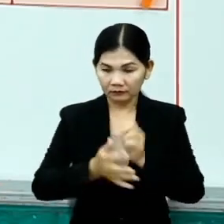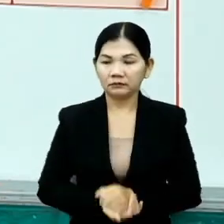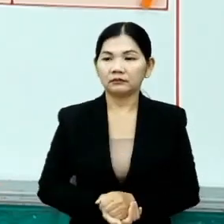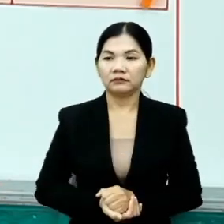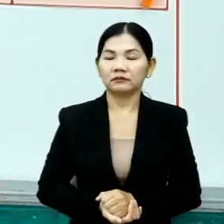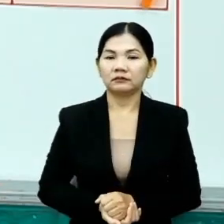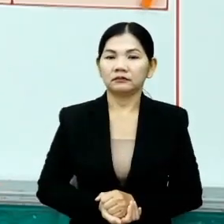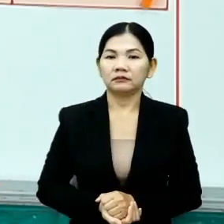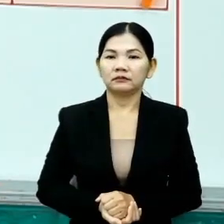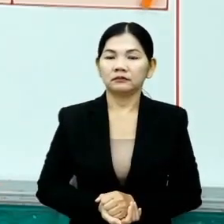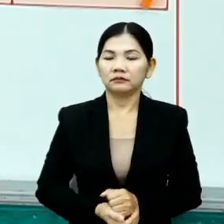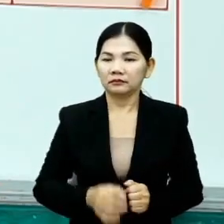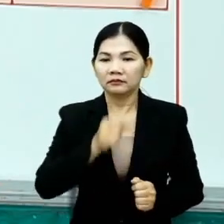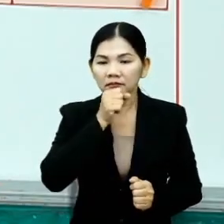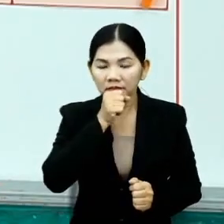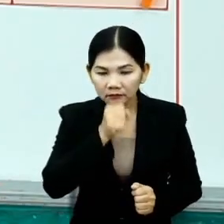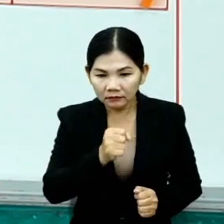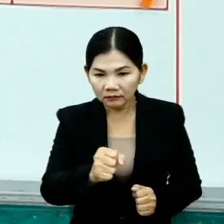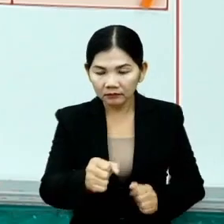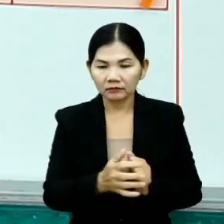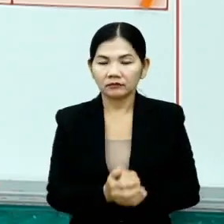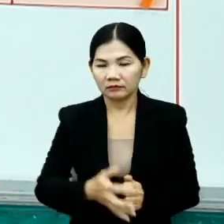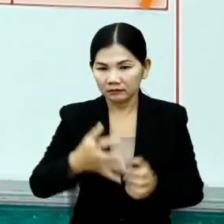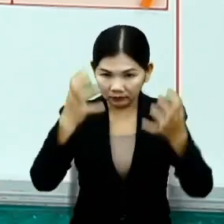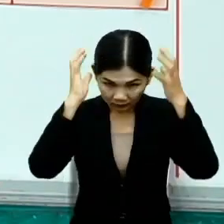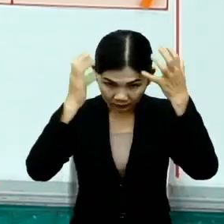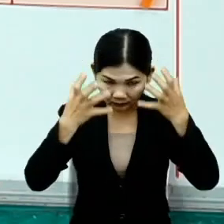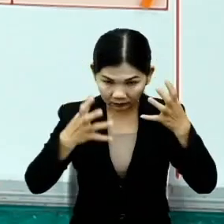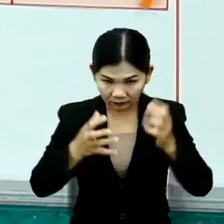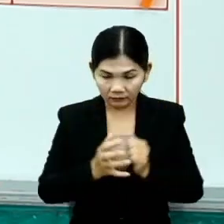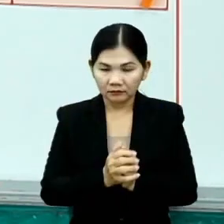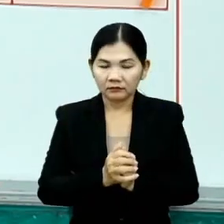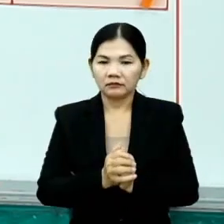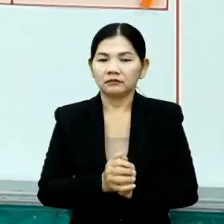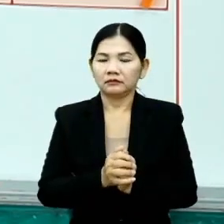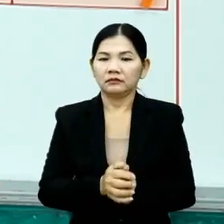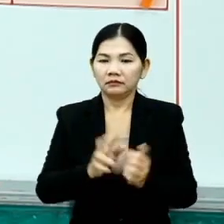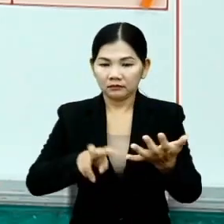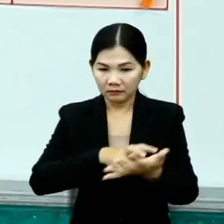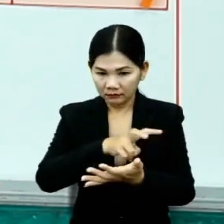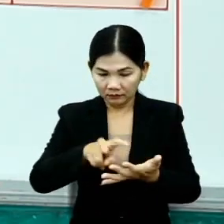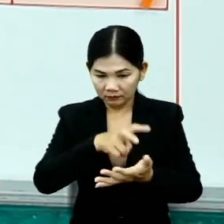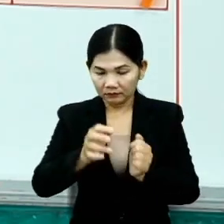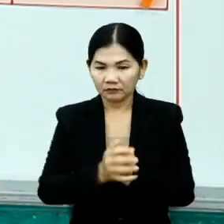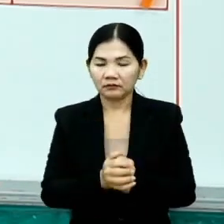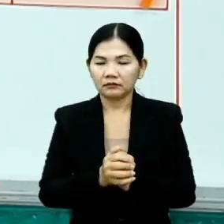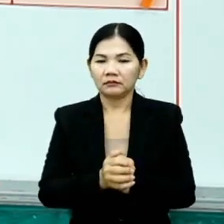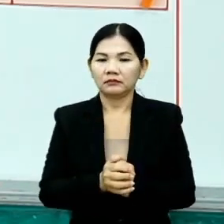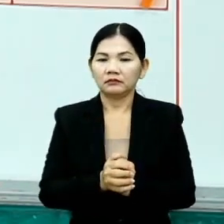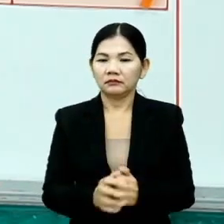knee ta tao tie ta